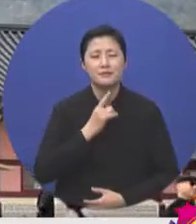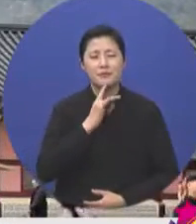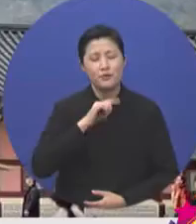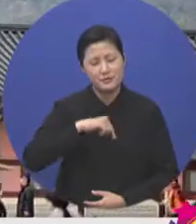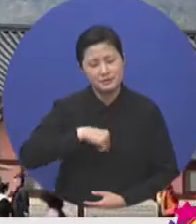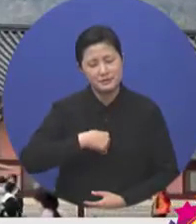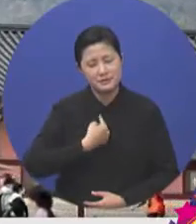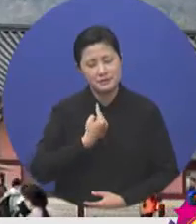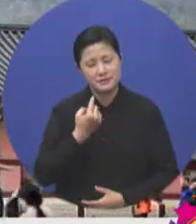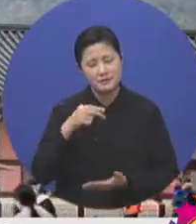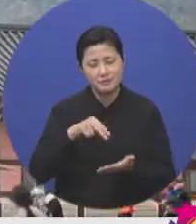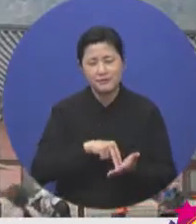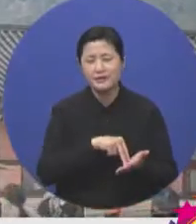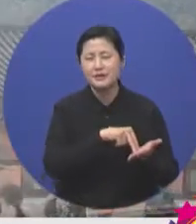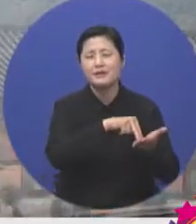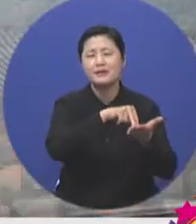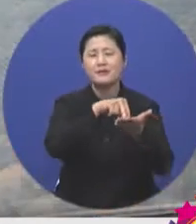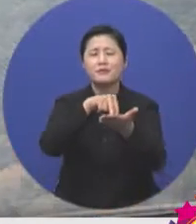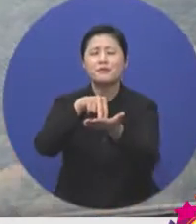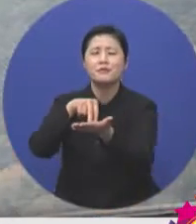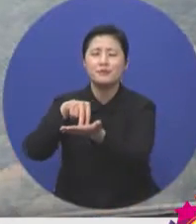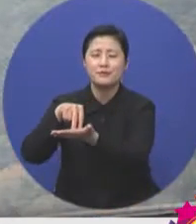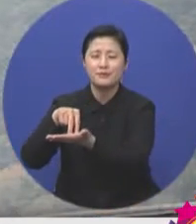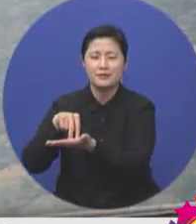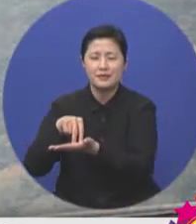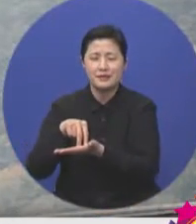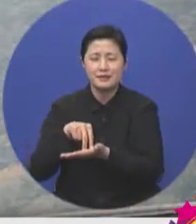나만 혼자